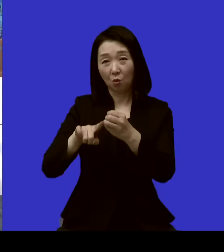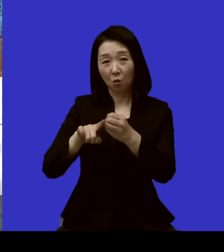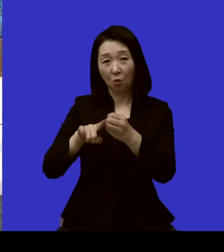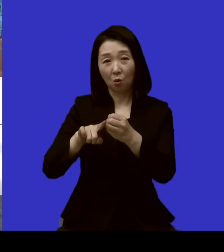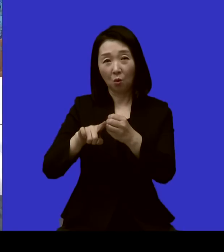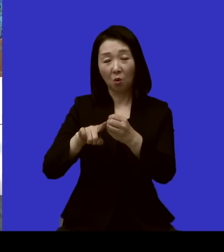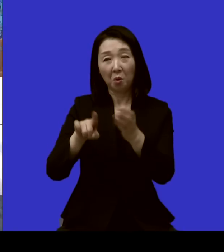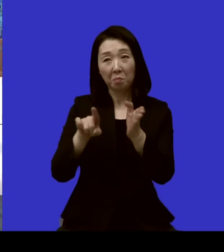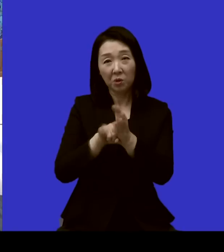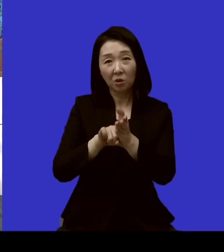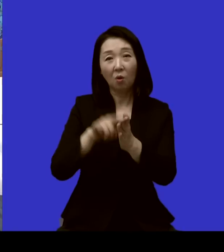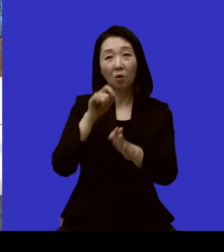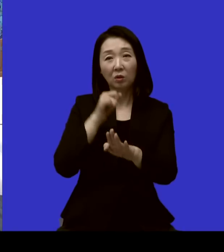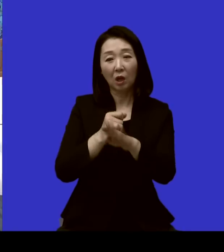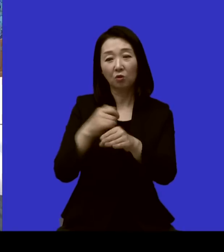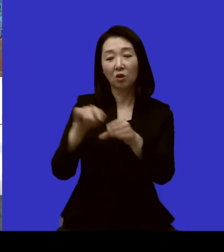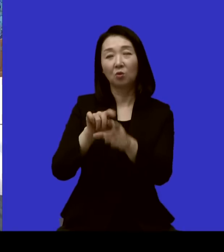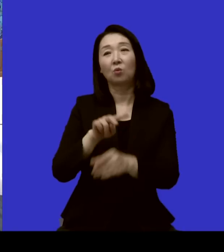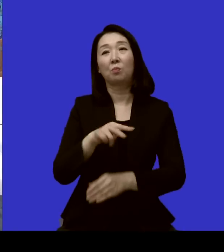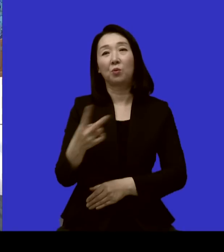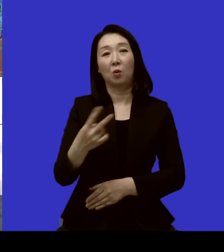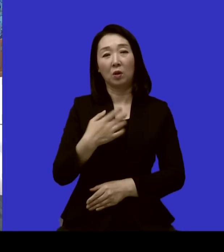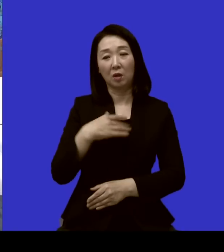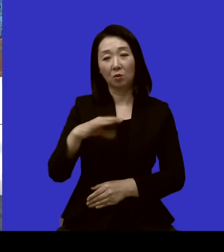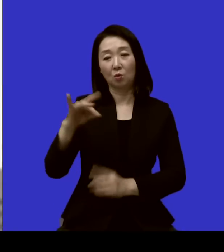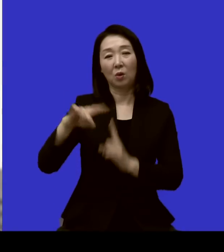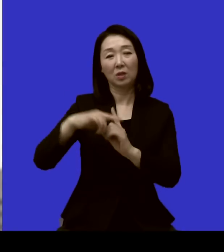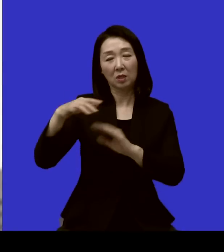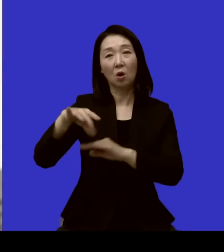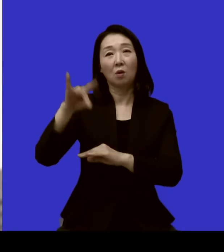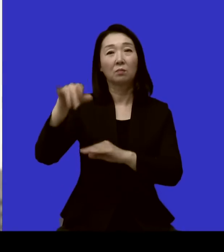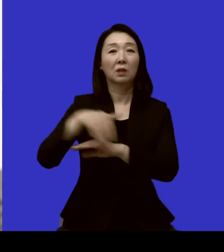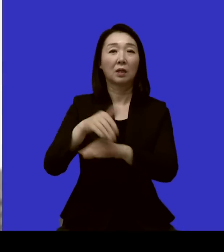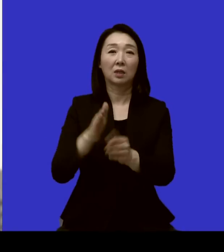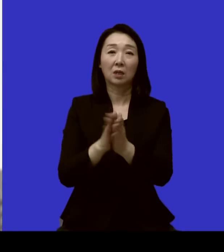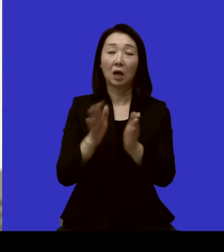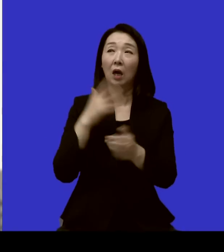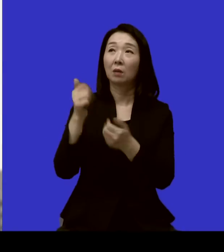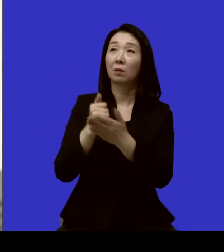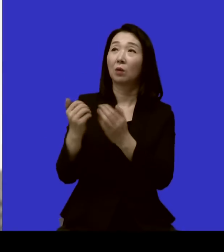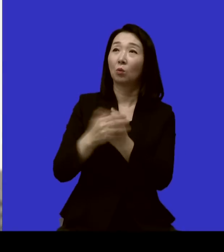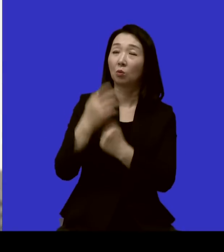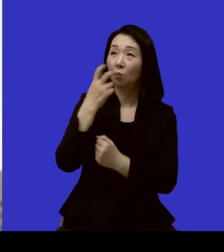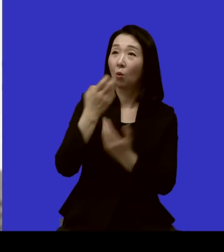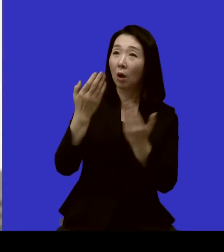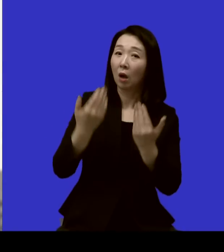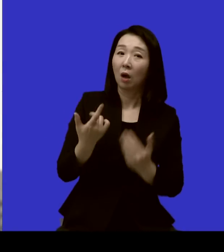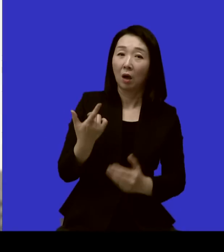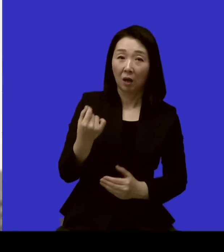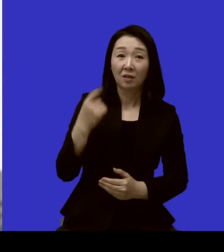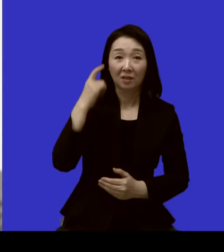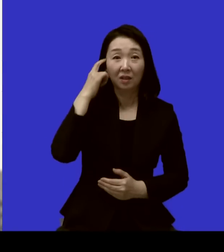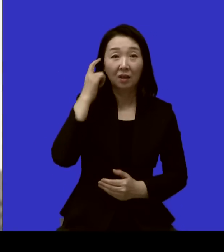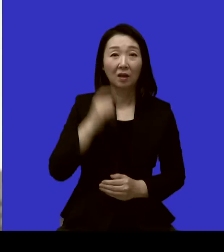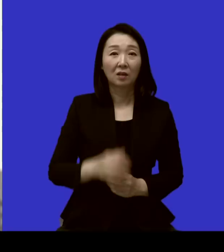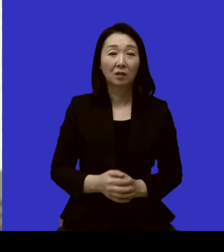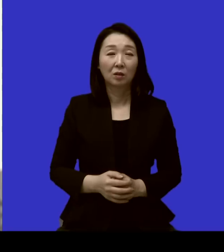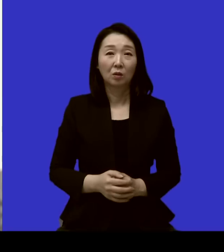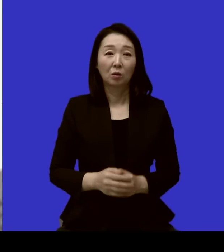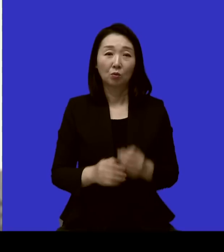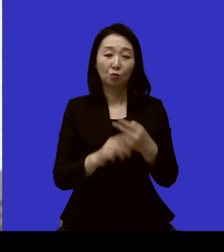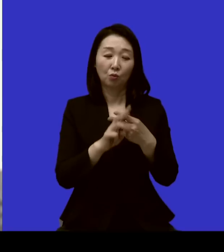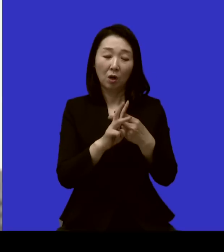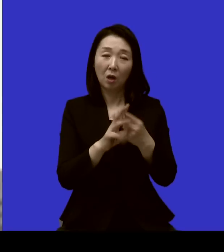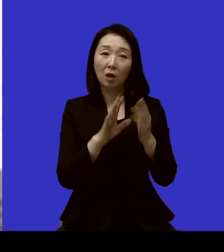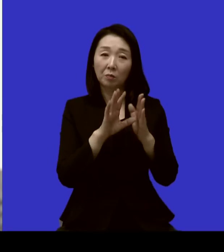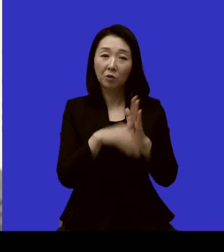개종하셨고 예. 저도 교회를 처음 나가기 시작했던 상황이었는데 예. 하나님이 나를 도와주시고 보호하시는 거 아닐까? 아, 중학교 3년 내내는